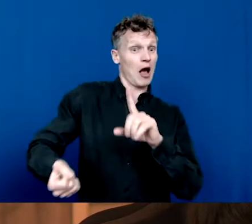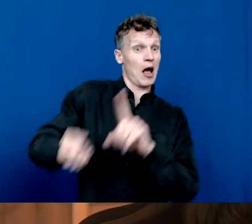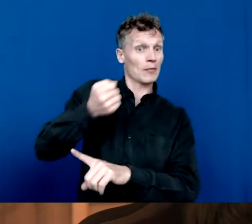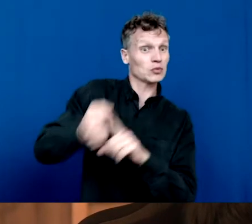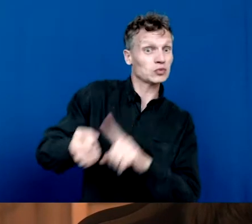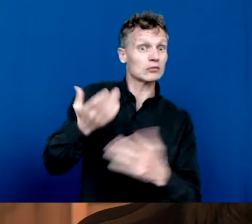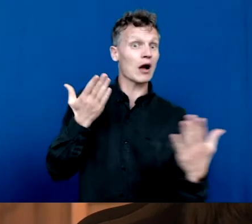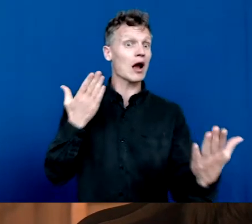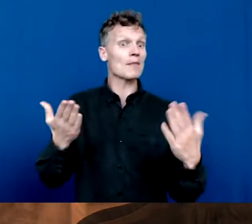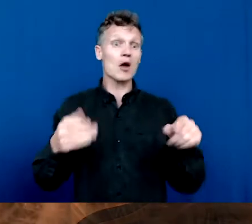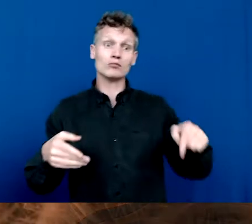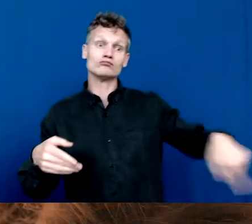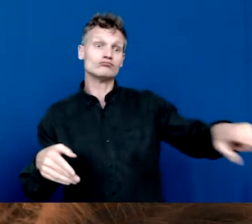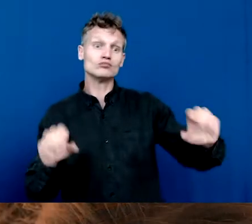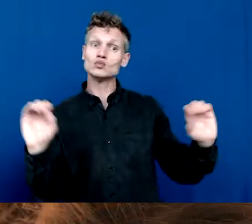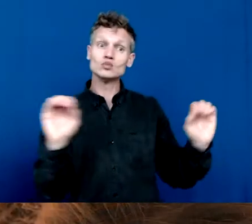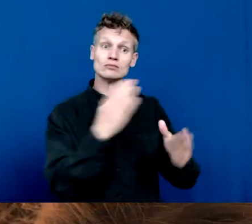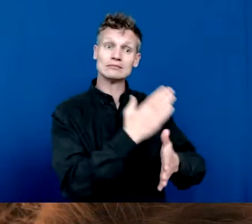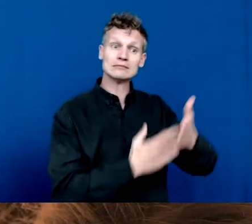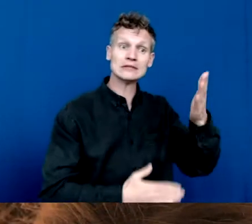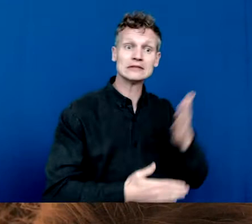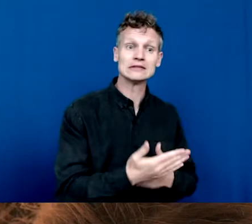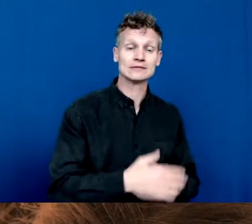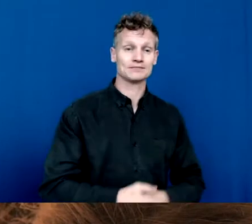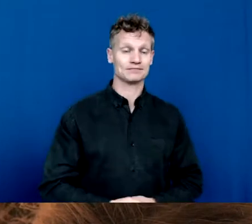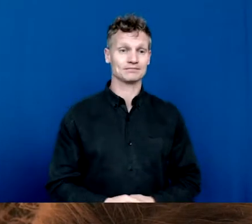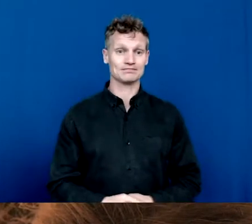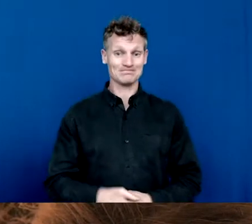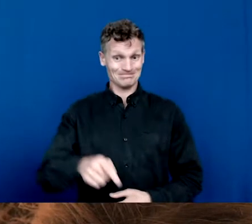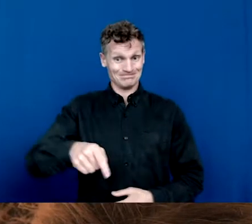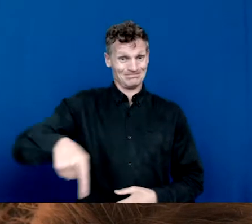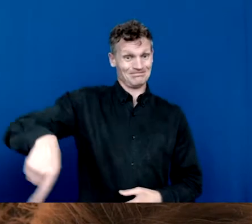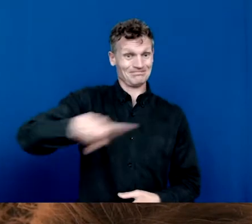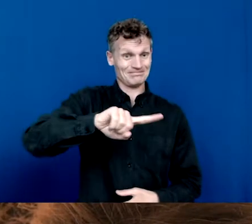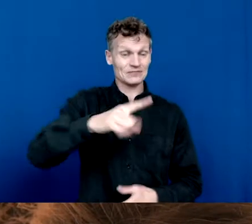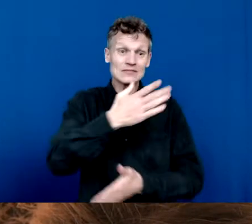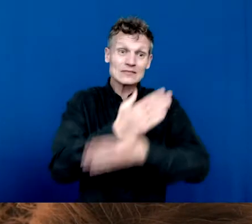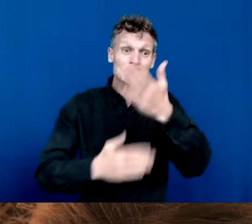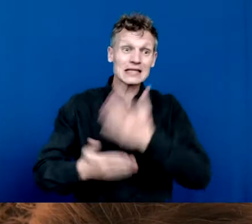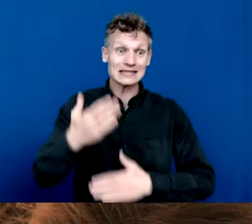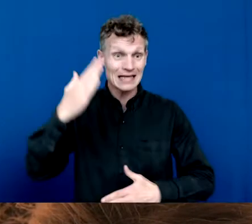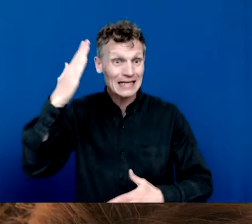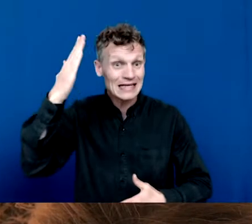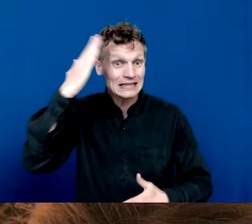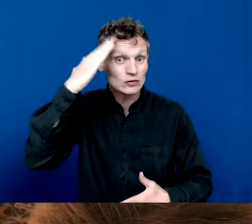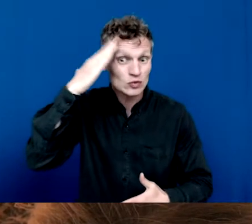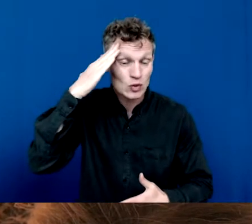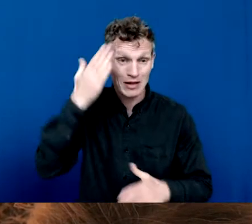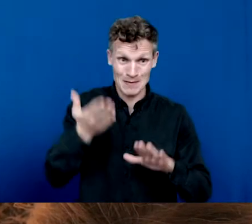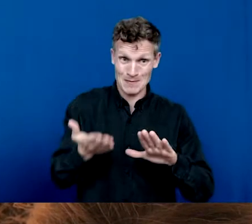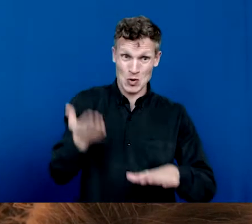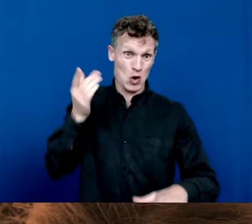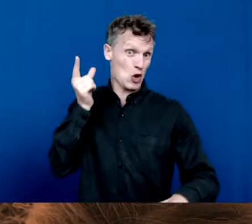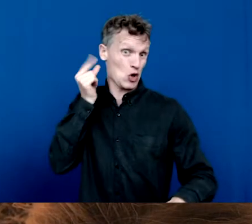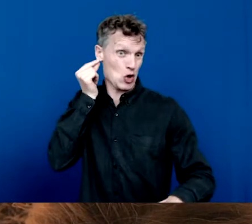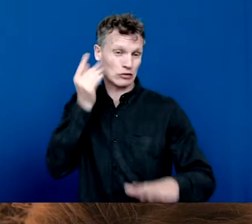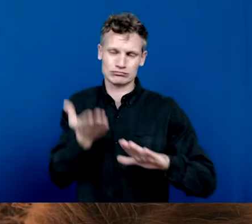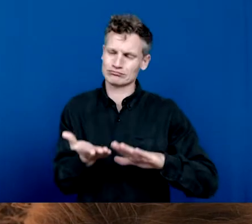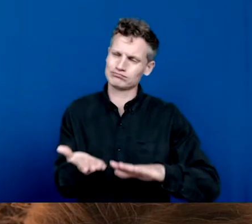d'abus. Ceux souffrant d'une déficience intellectuelle, en particulier les filles, sont les plus